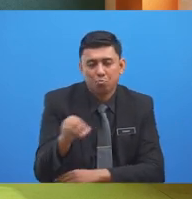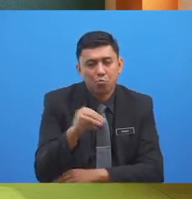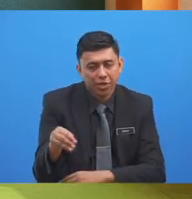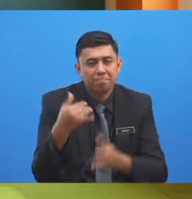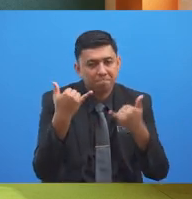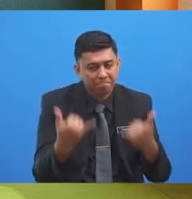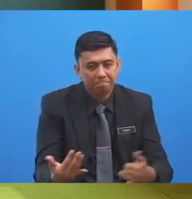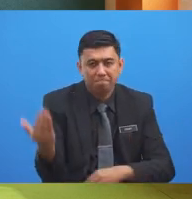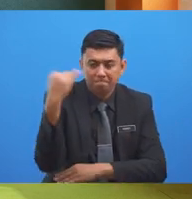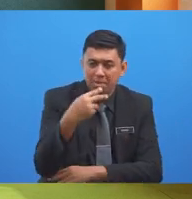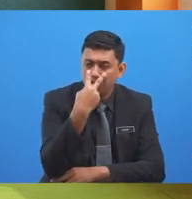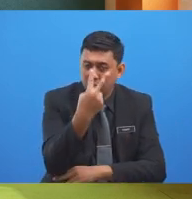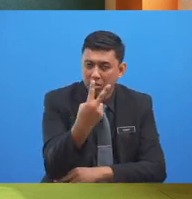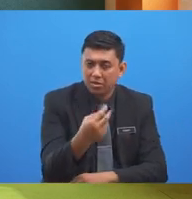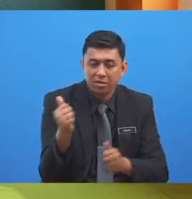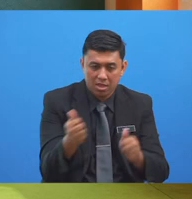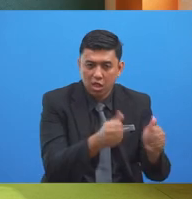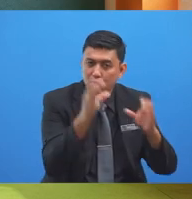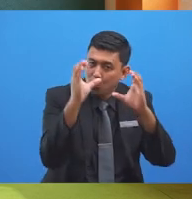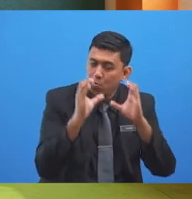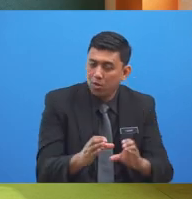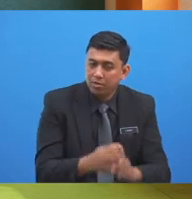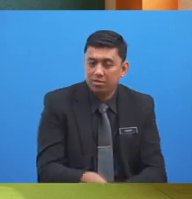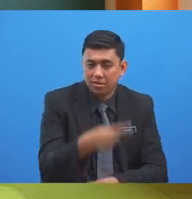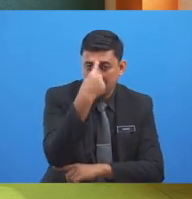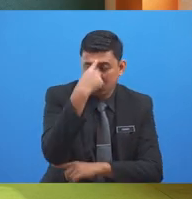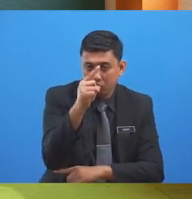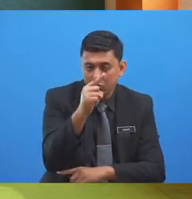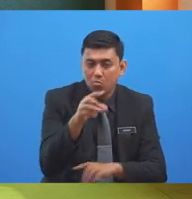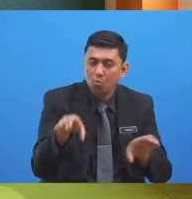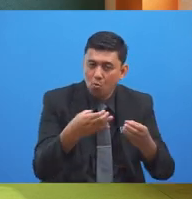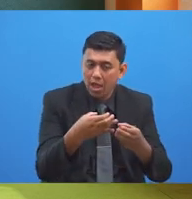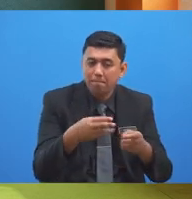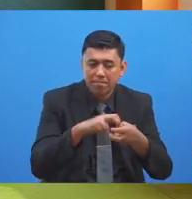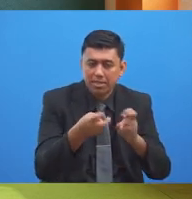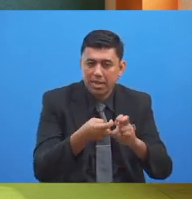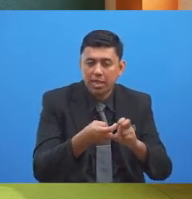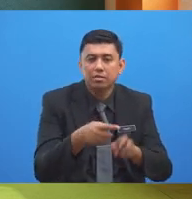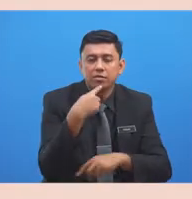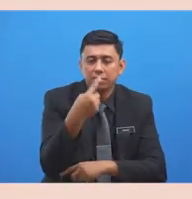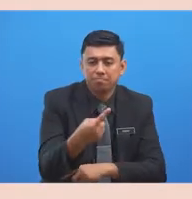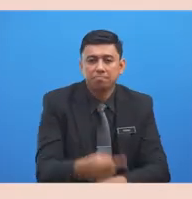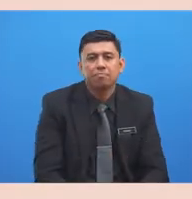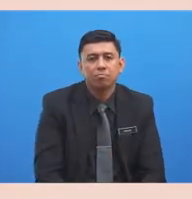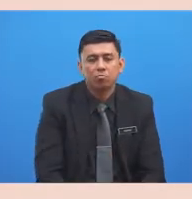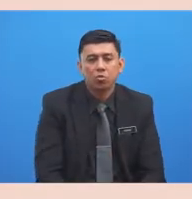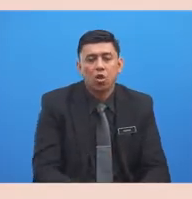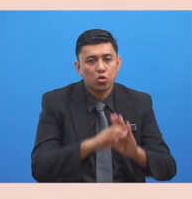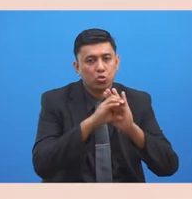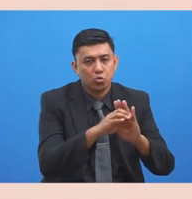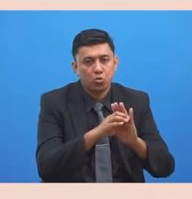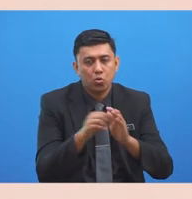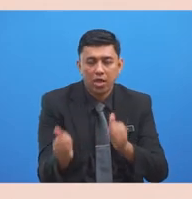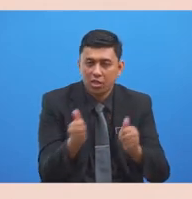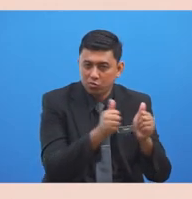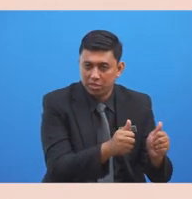murid-murid. Sekarang mari kita lihat atau cara untuk menyelesaikan masalah tersebut. Ini ialah